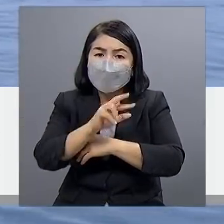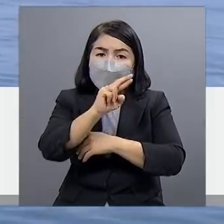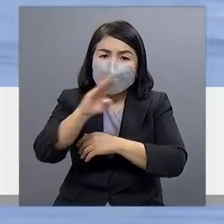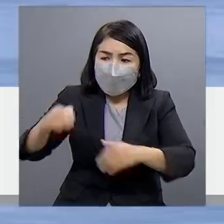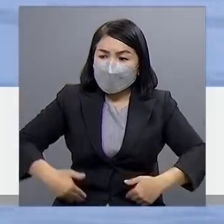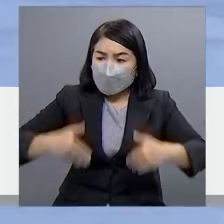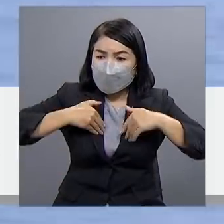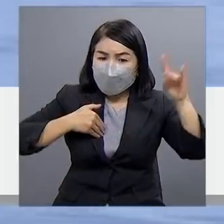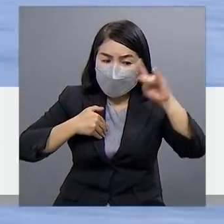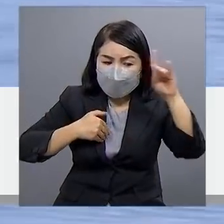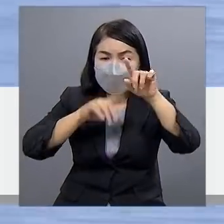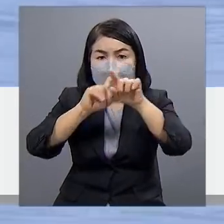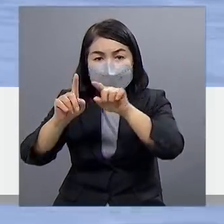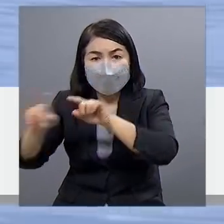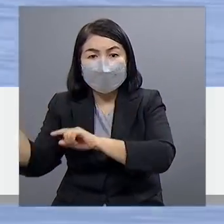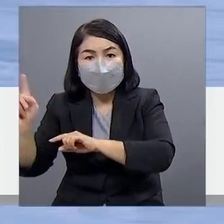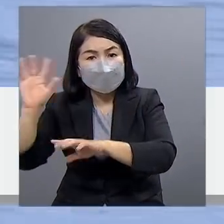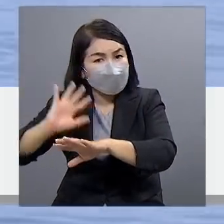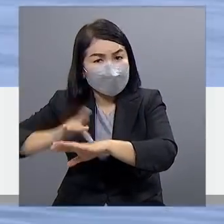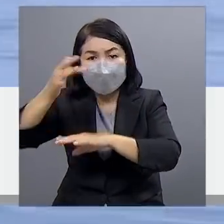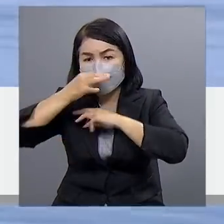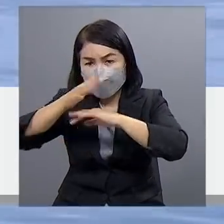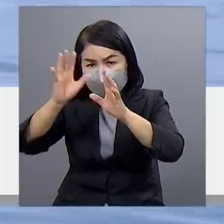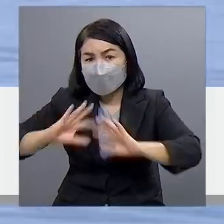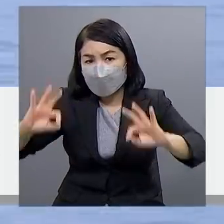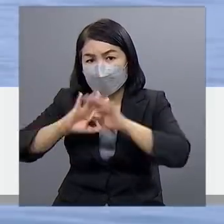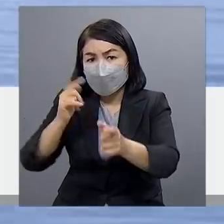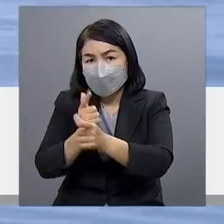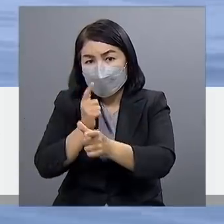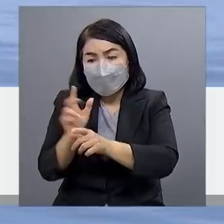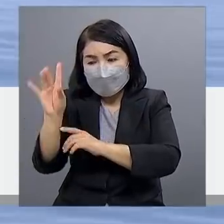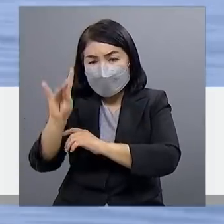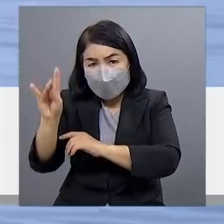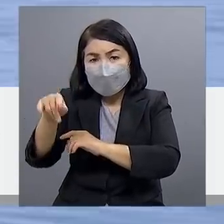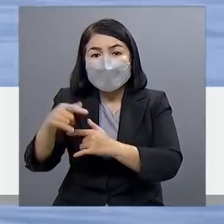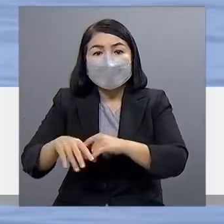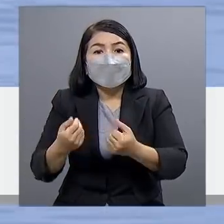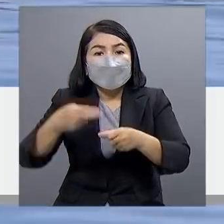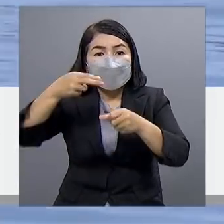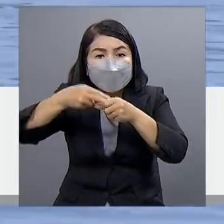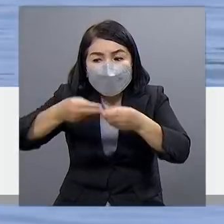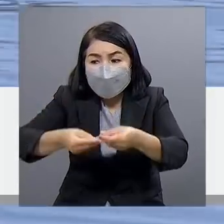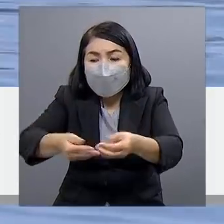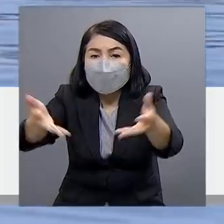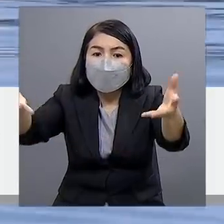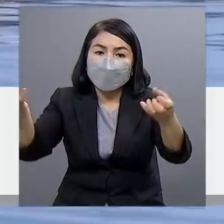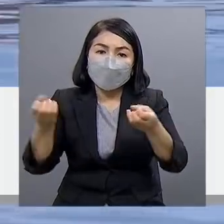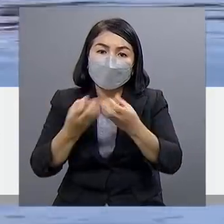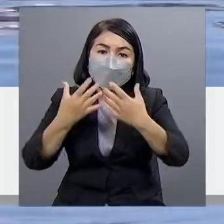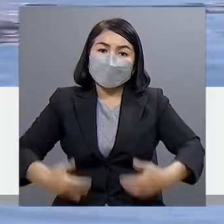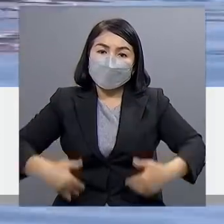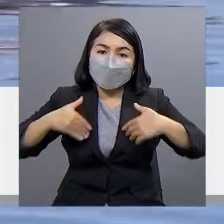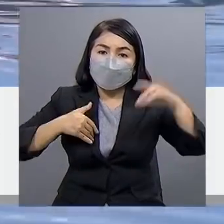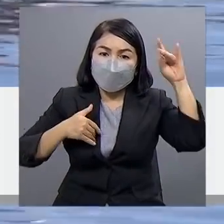เป็นฐานทรัพยากรทางทะเลที่สำคัญน้ำมันที่รั่วไหลอาจจะส่งผลกระทบต่อระบบนิเวศทั้งในระดับผิว